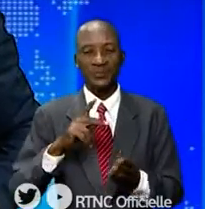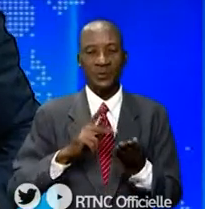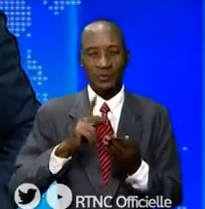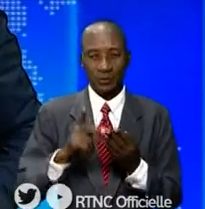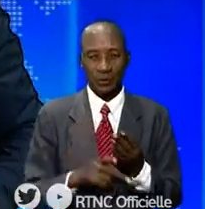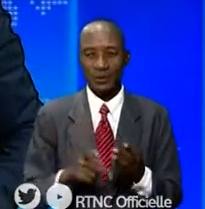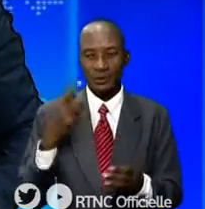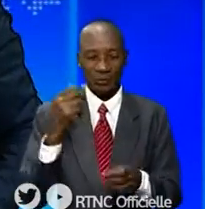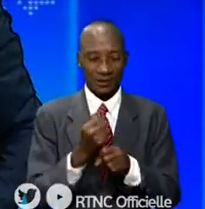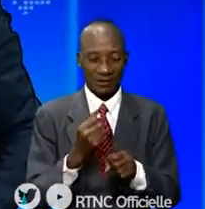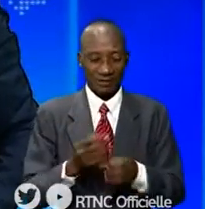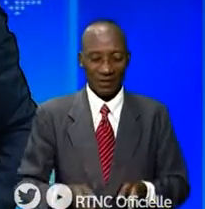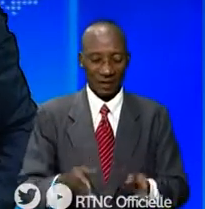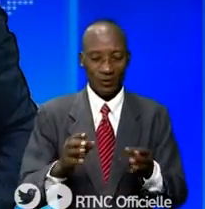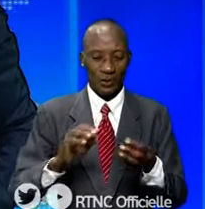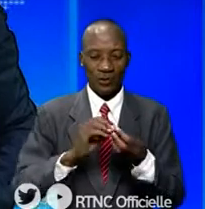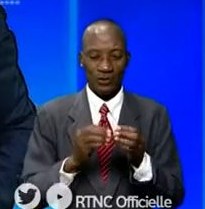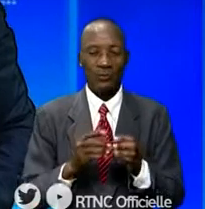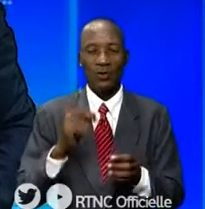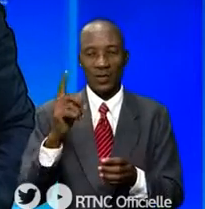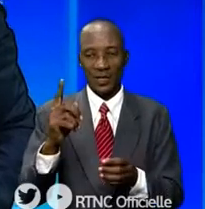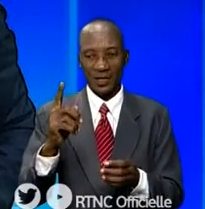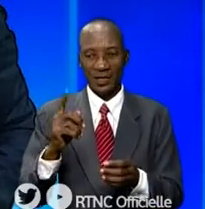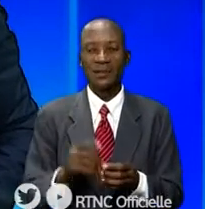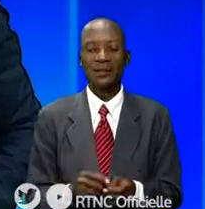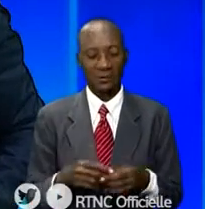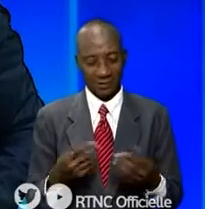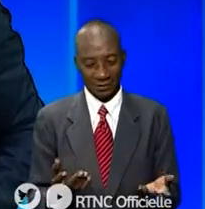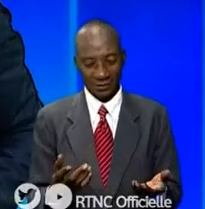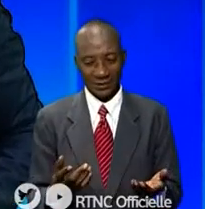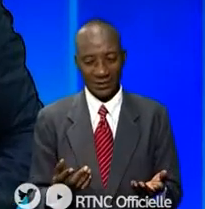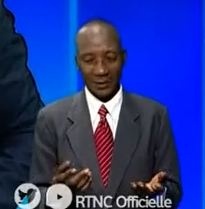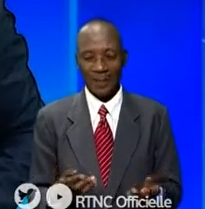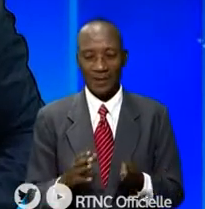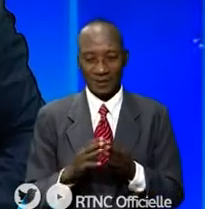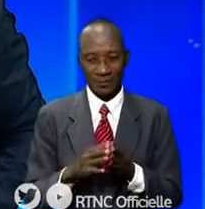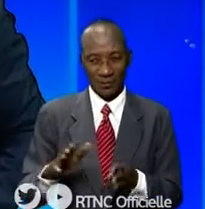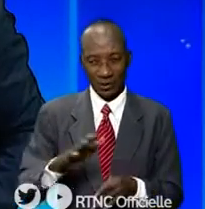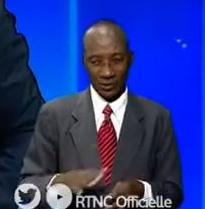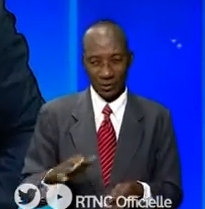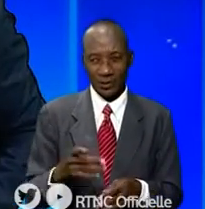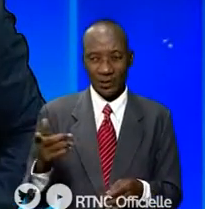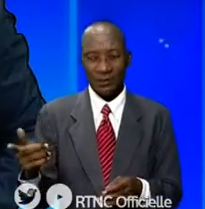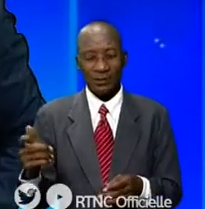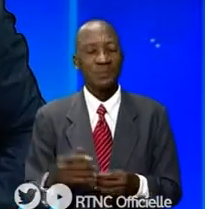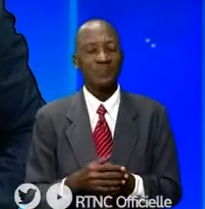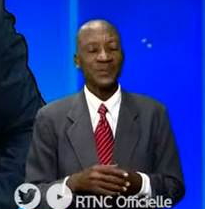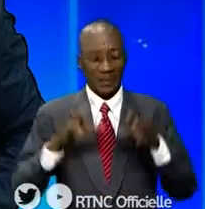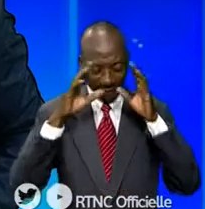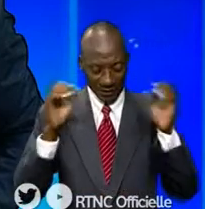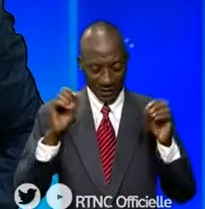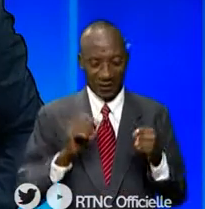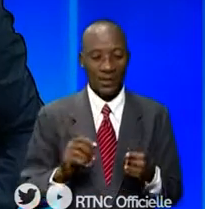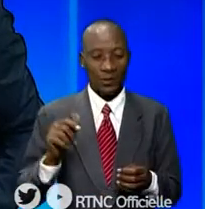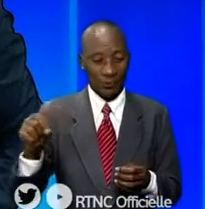numéro 1 section Kinshasa-Ndjili-Bachamba. L'Assemblée nationale et le Sénat ont adopté. Le président de la République promulgue la loi dont la